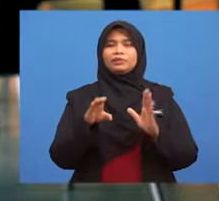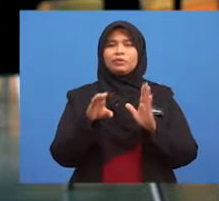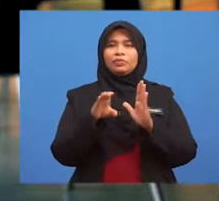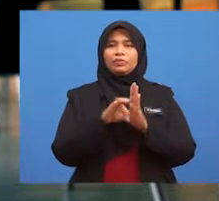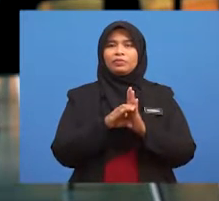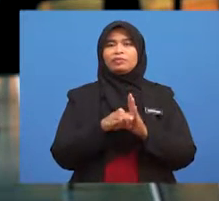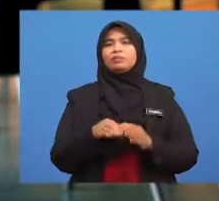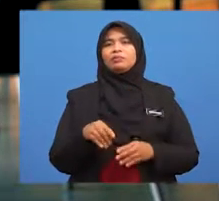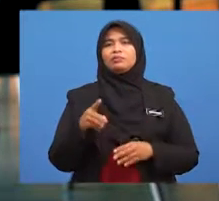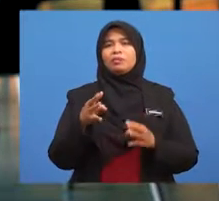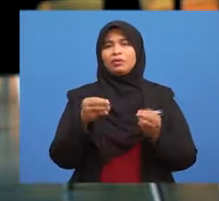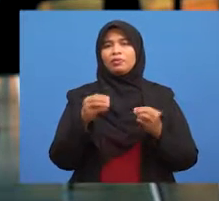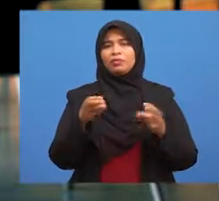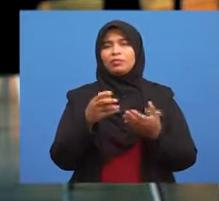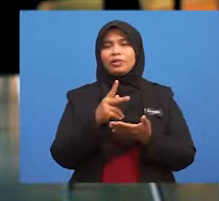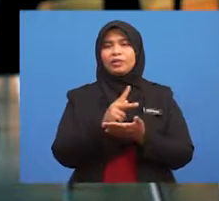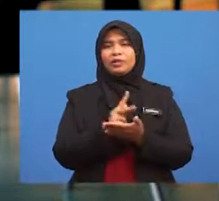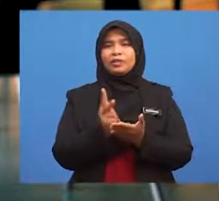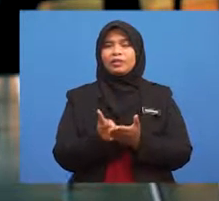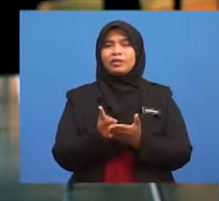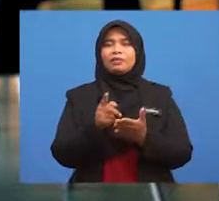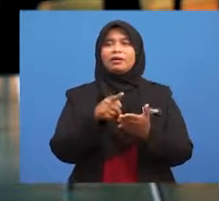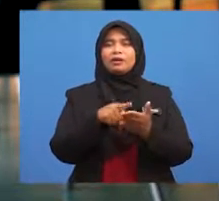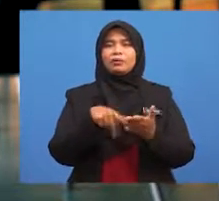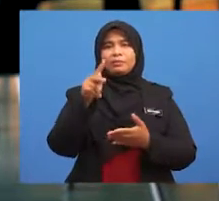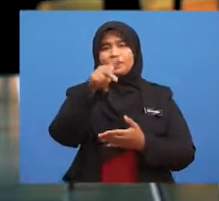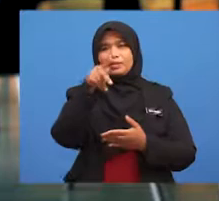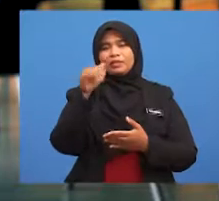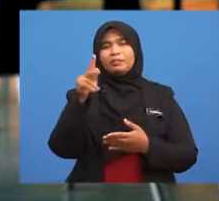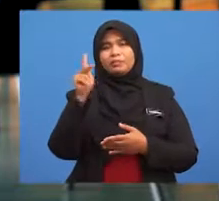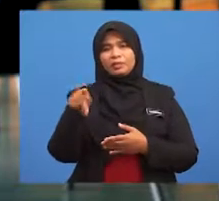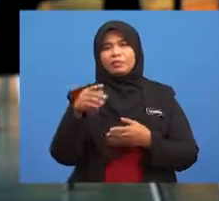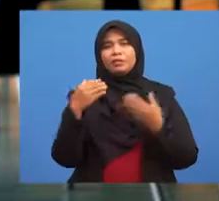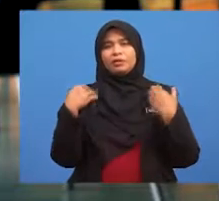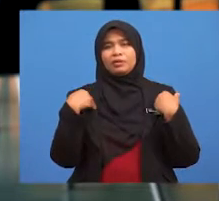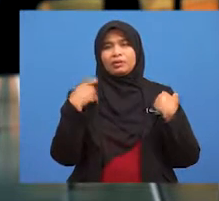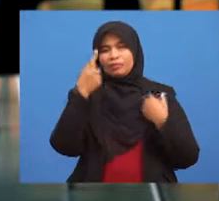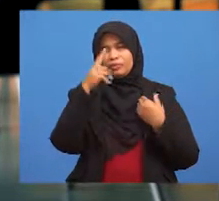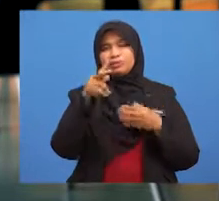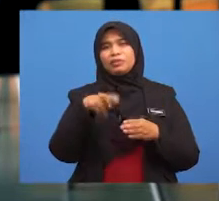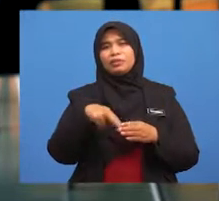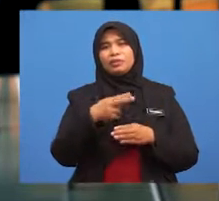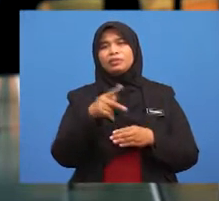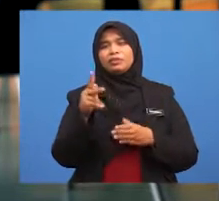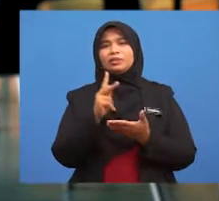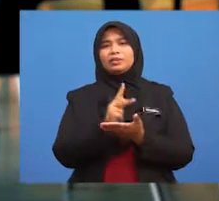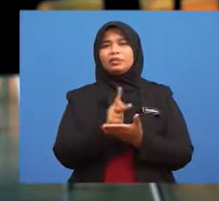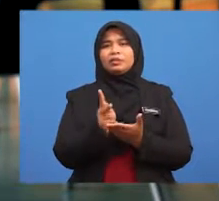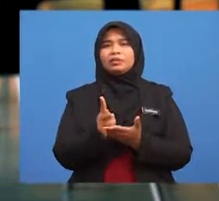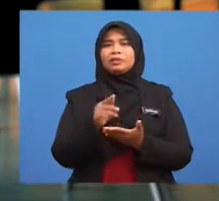sebiji kek, apakah yang perlu ada dan disediakan untuk menghasilkan kek